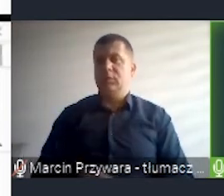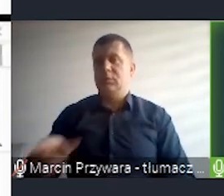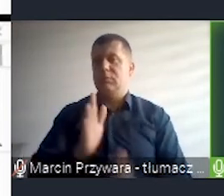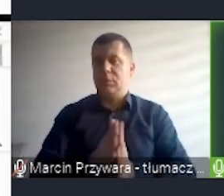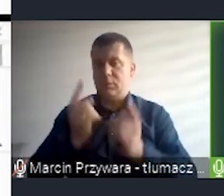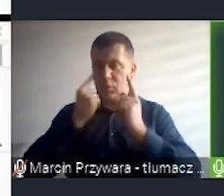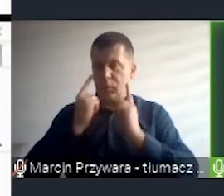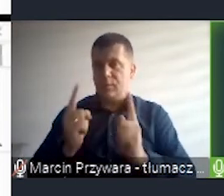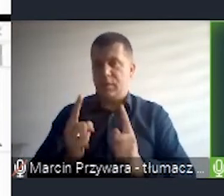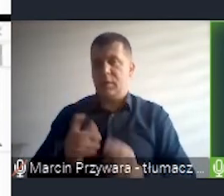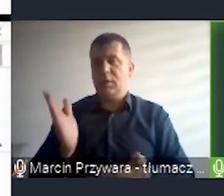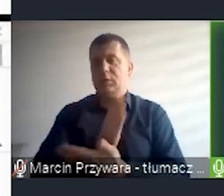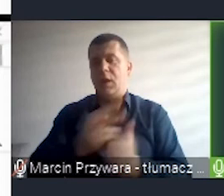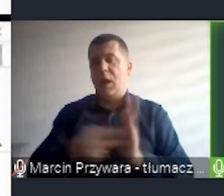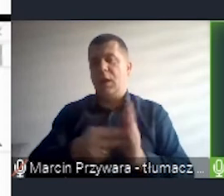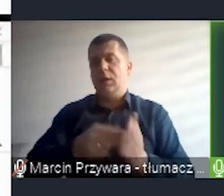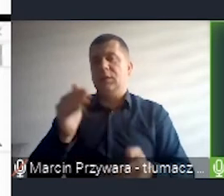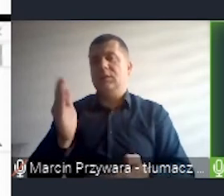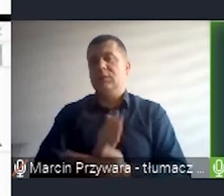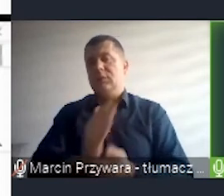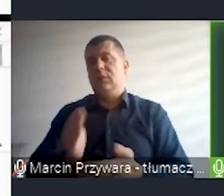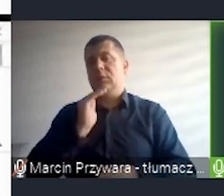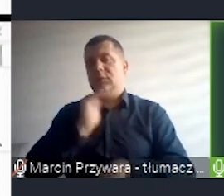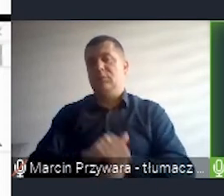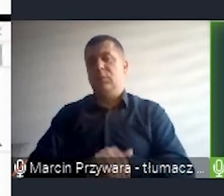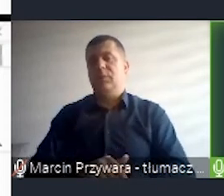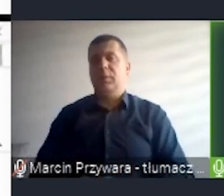zwracać uwagę na dzielenie zamówienia na części w miarę możliwości.